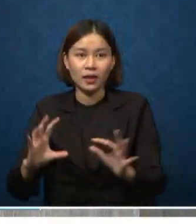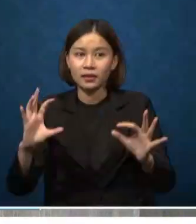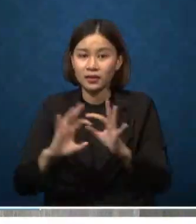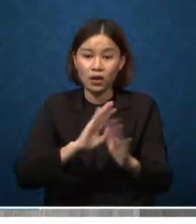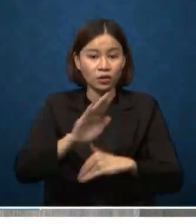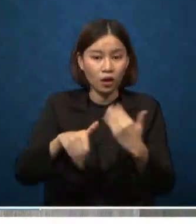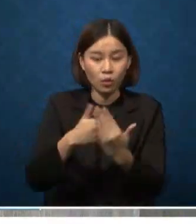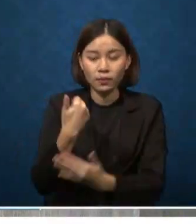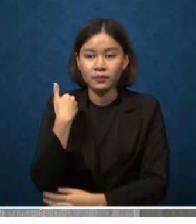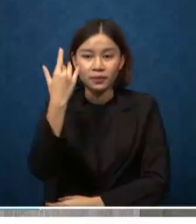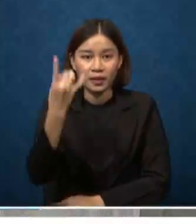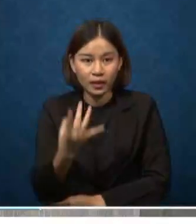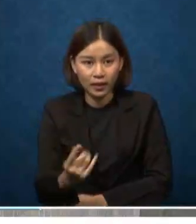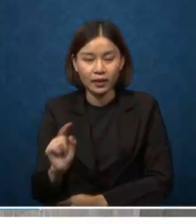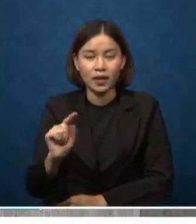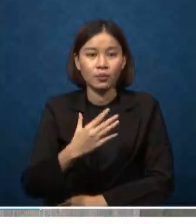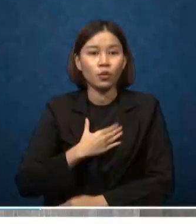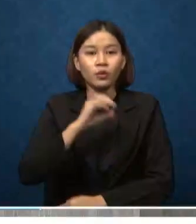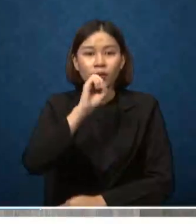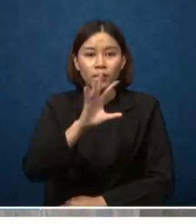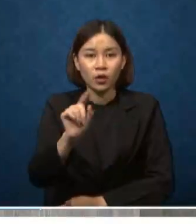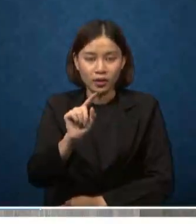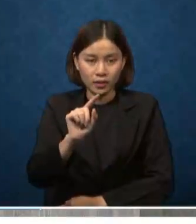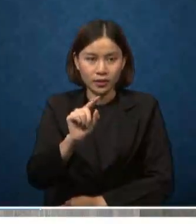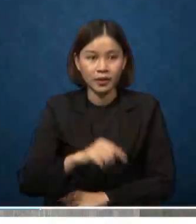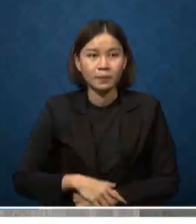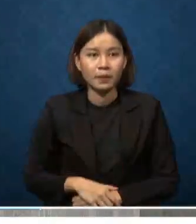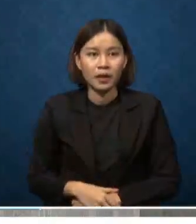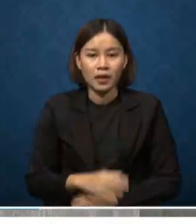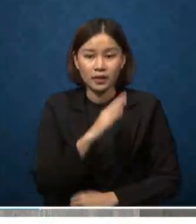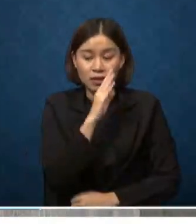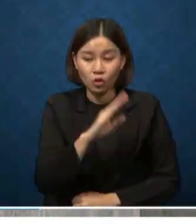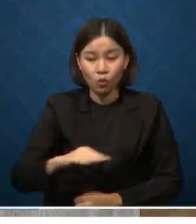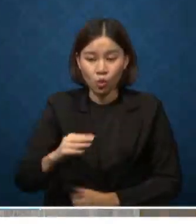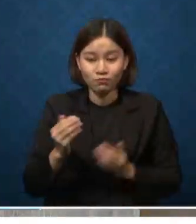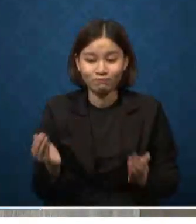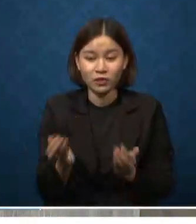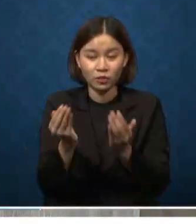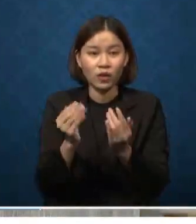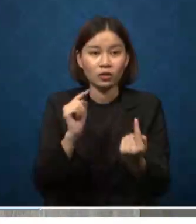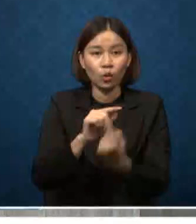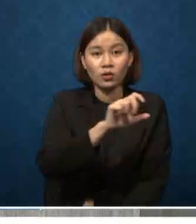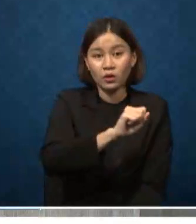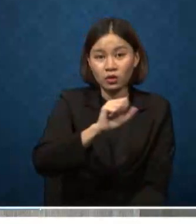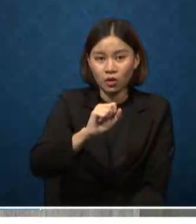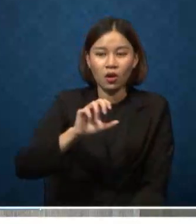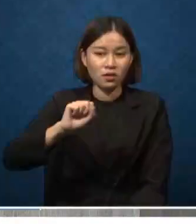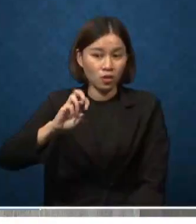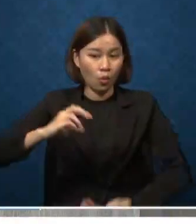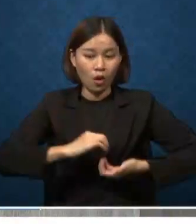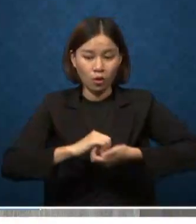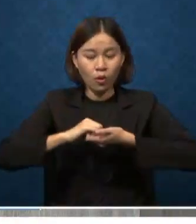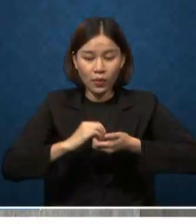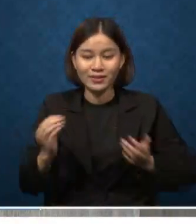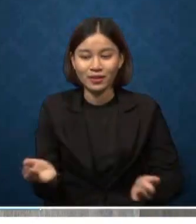เรื่องเหล่านี้อย่างไรผมกำลังจะบอกว่าเรื่องนี้เนี่ยถ้าเราขับเคลื่อนผ่านส.สสวอย่างมี